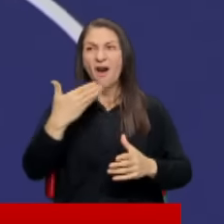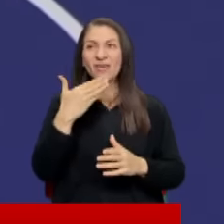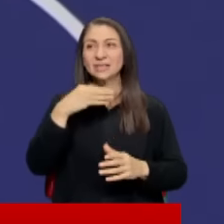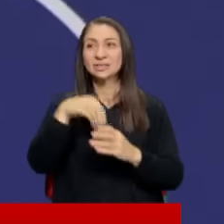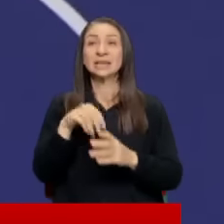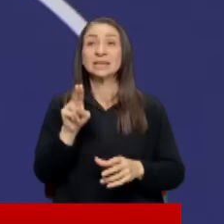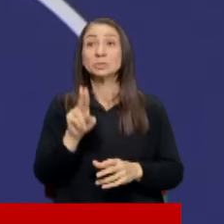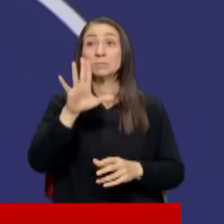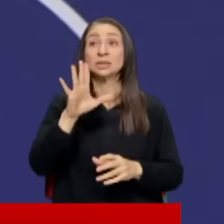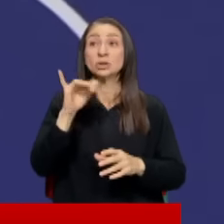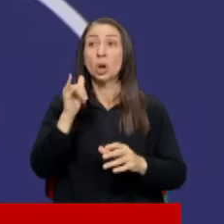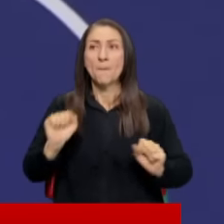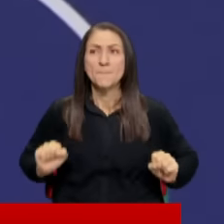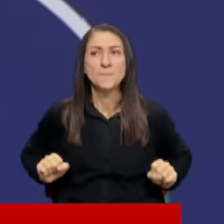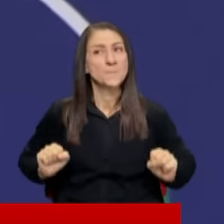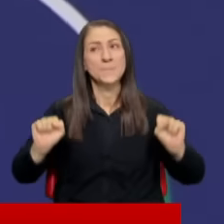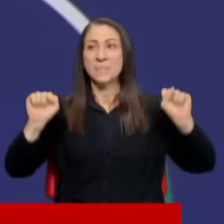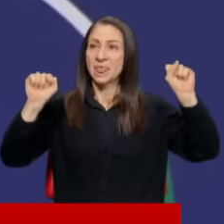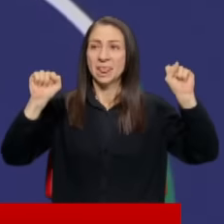için 75 kilo kaldırdı.